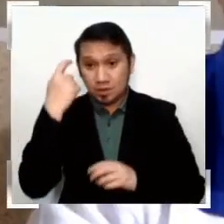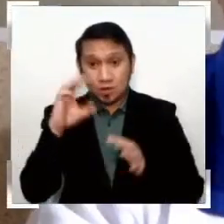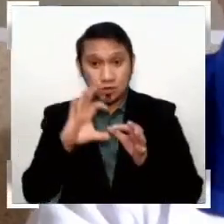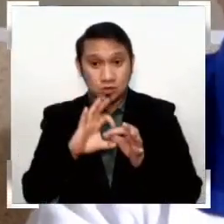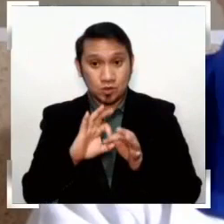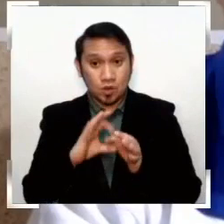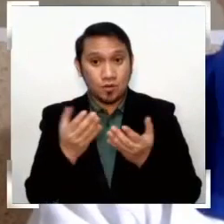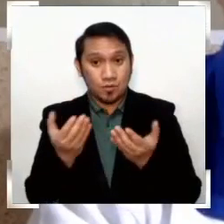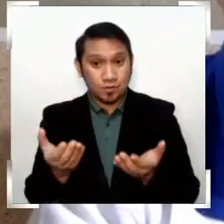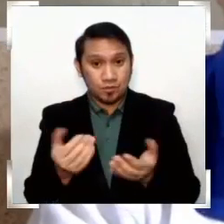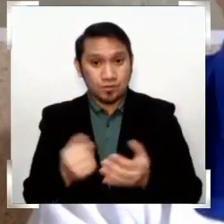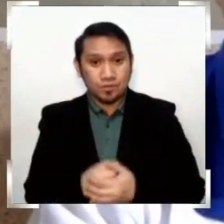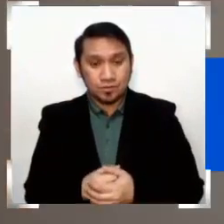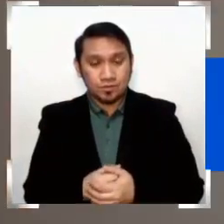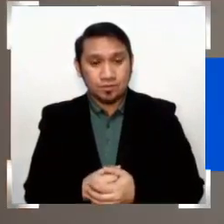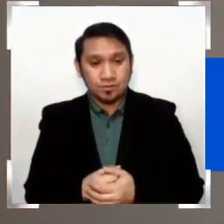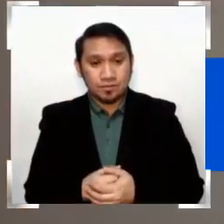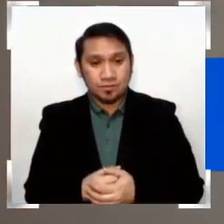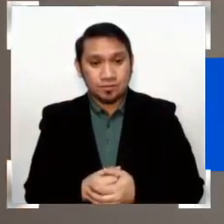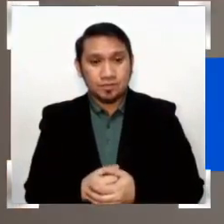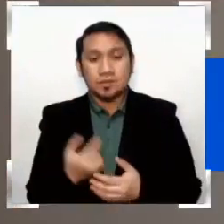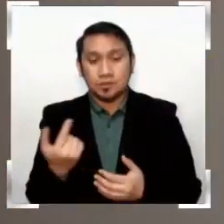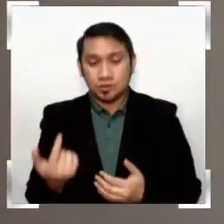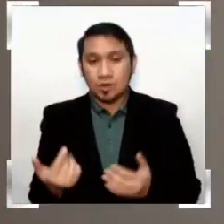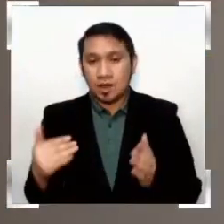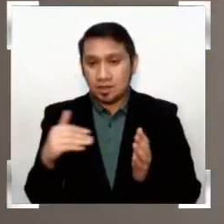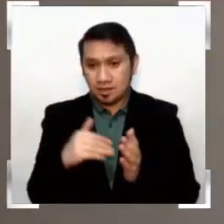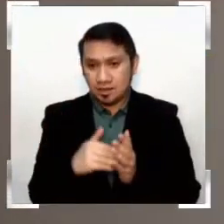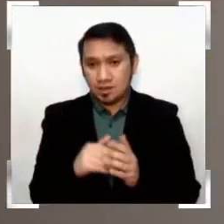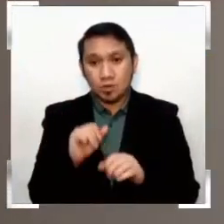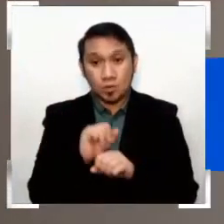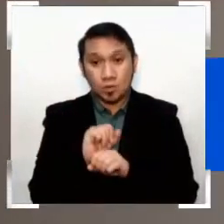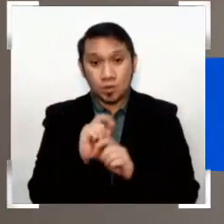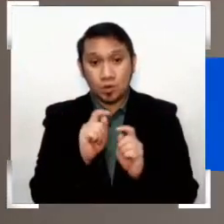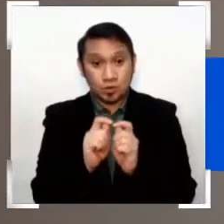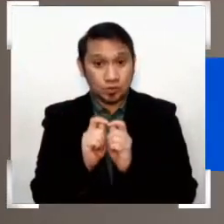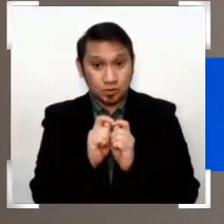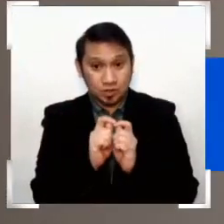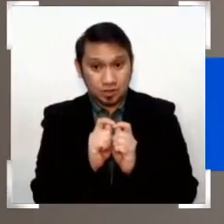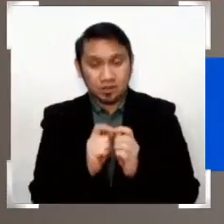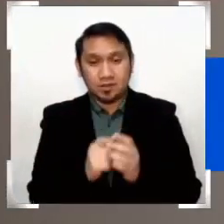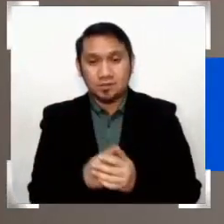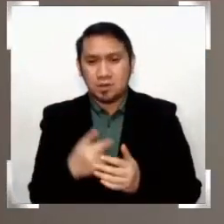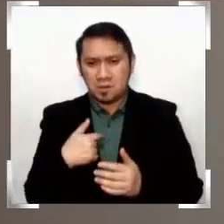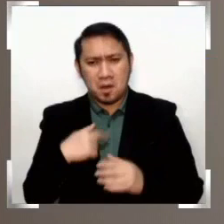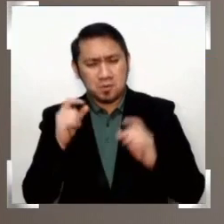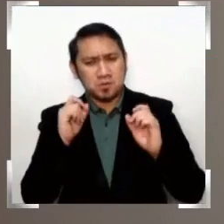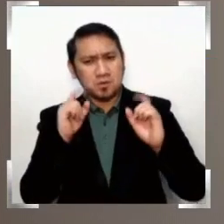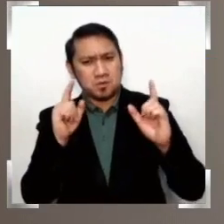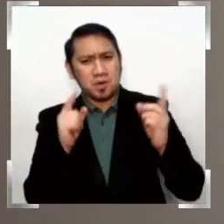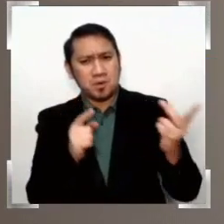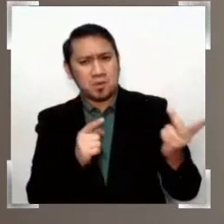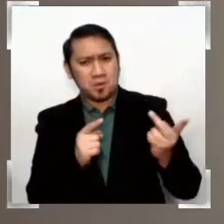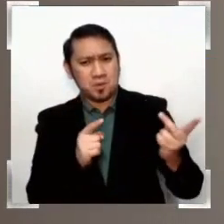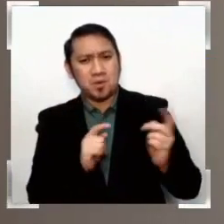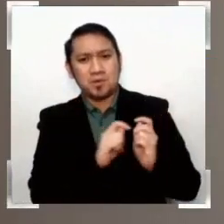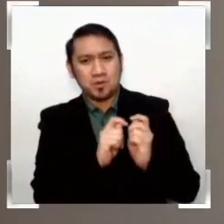Privileged to be working again with Kuya Gabby. Nagulat ako na kami uli ni Carla. So I'm really happy